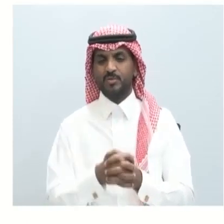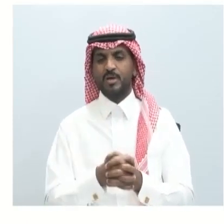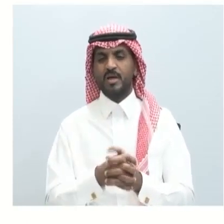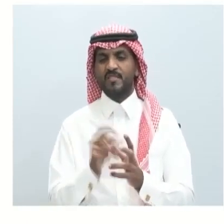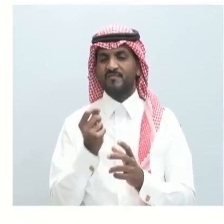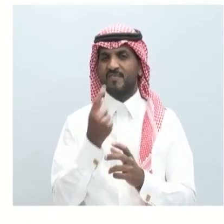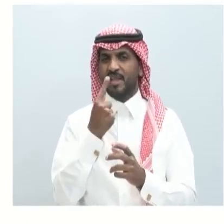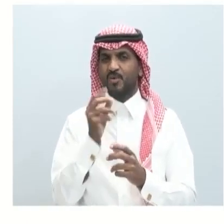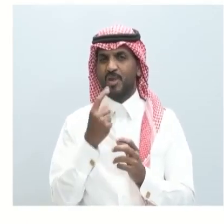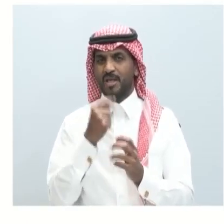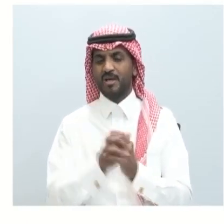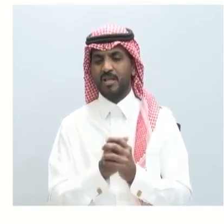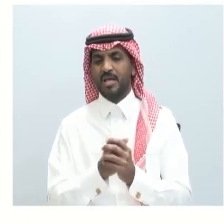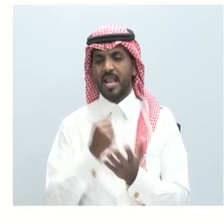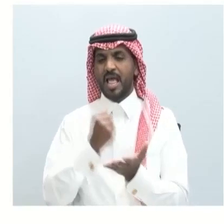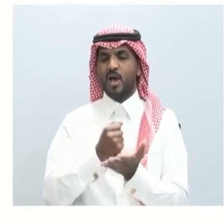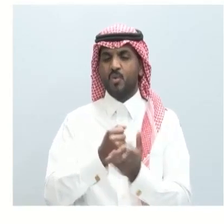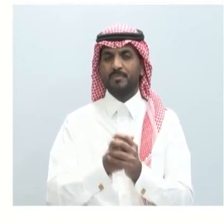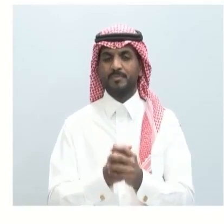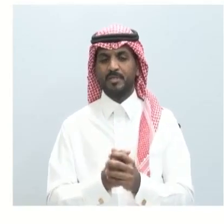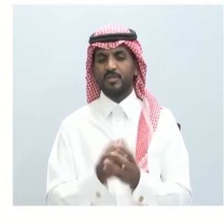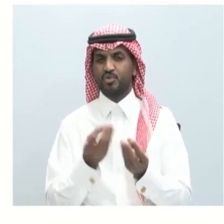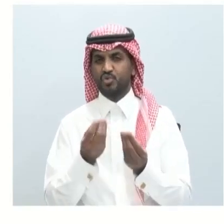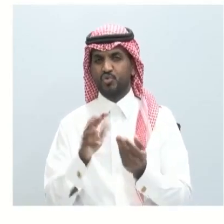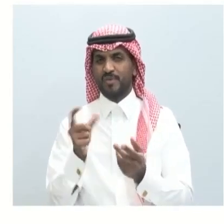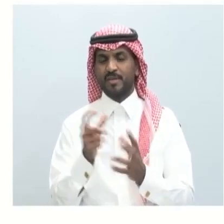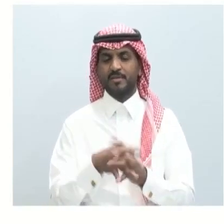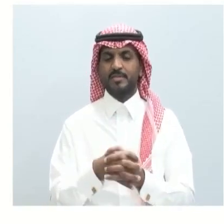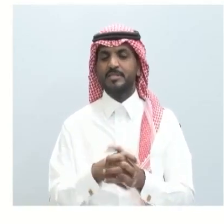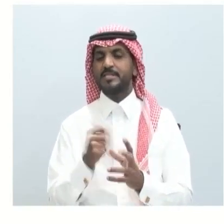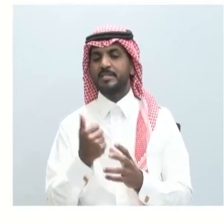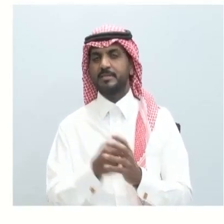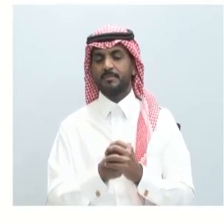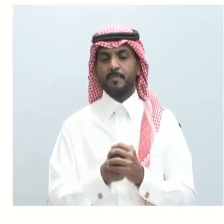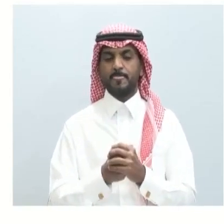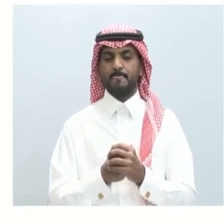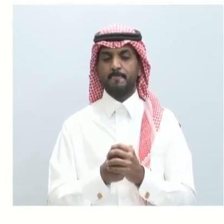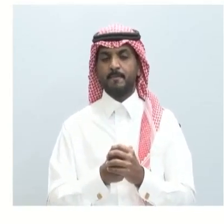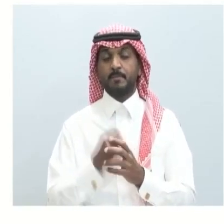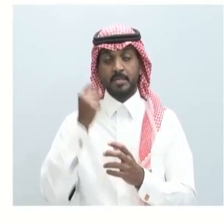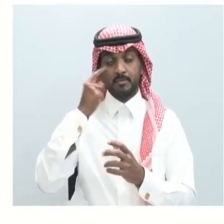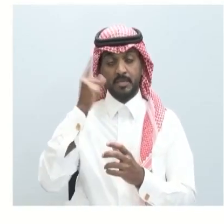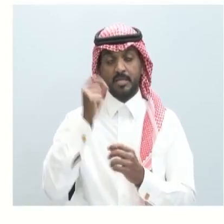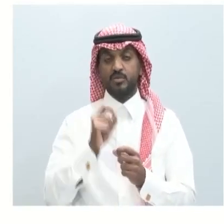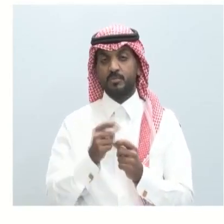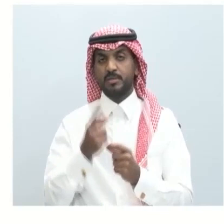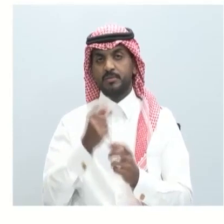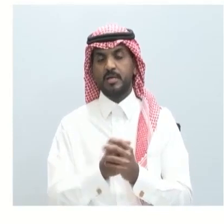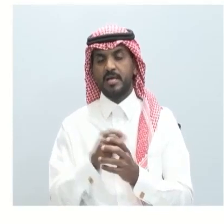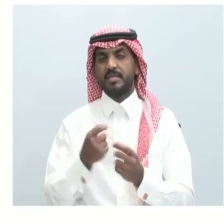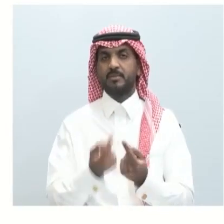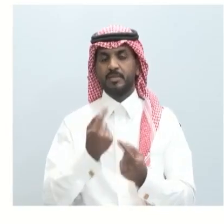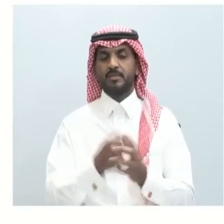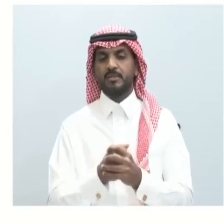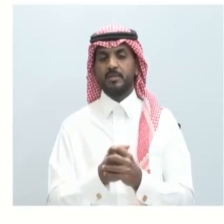الفراوله ثمان مجموعات القهوه اربع مجموعات الشوفان ست مجموعات ولعلها من حكمه الله سبحانه وتعالى هذه